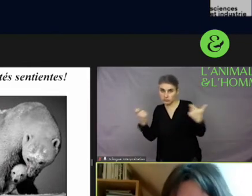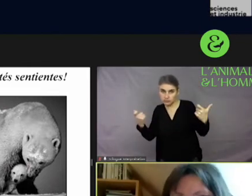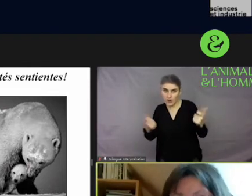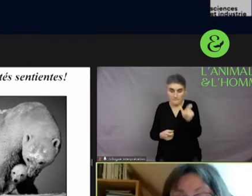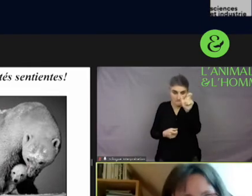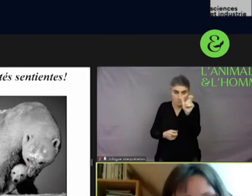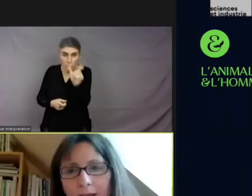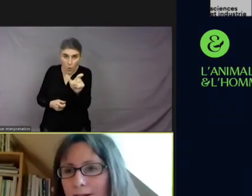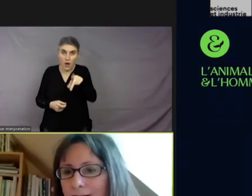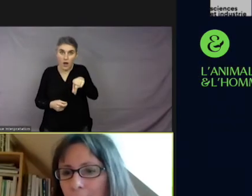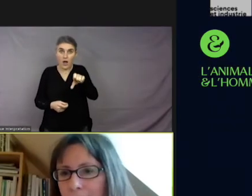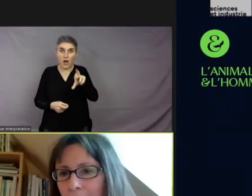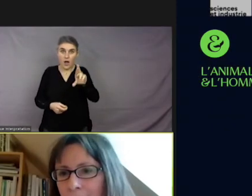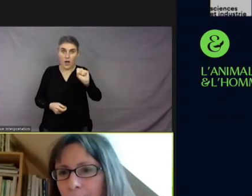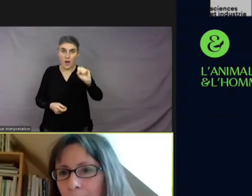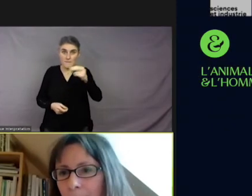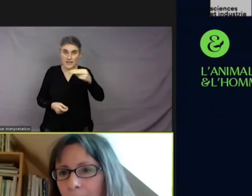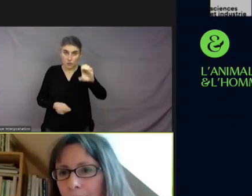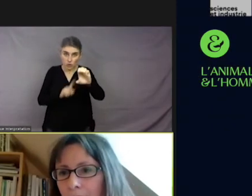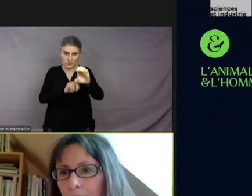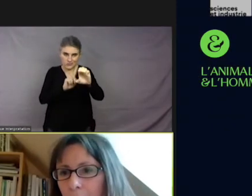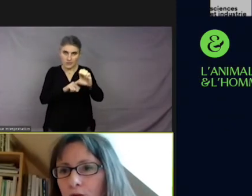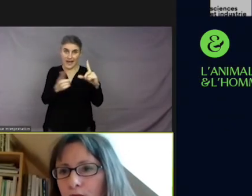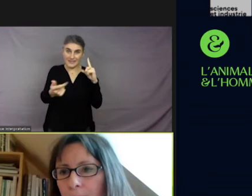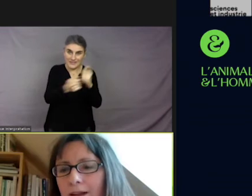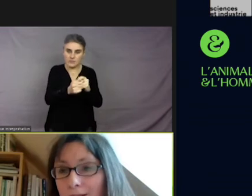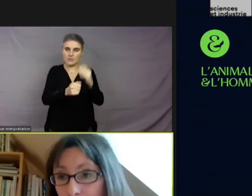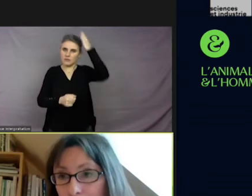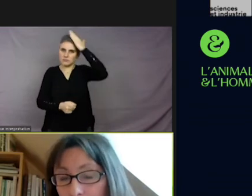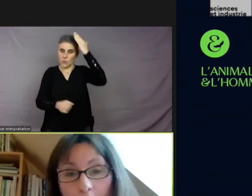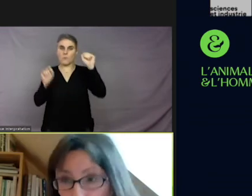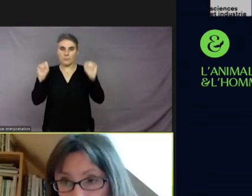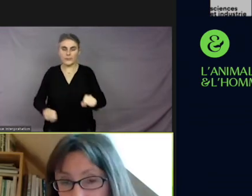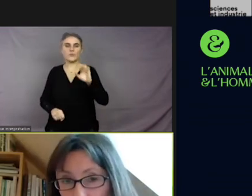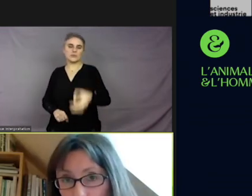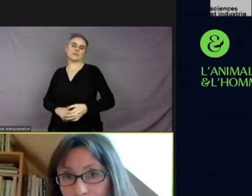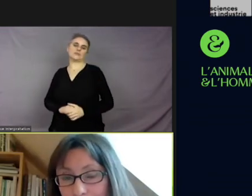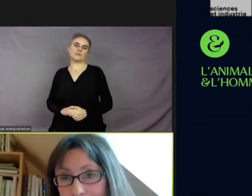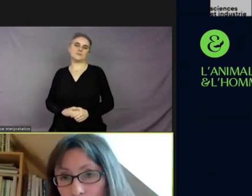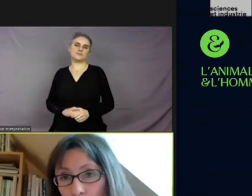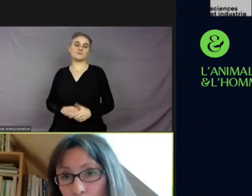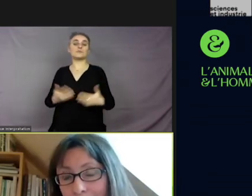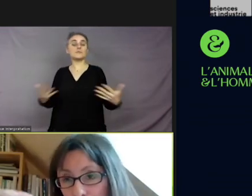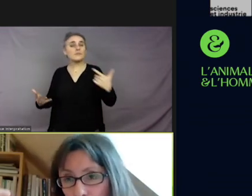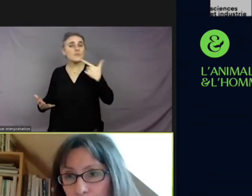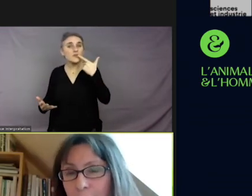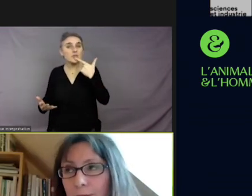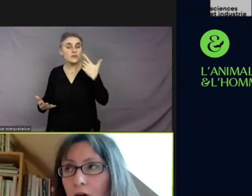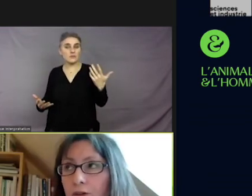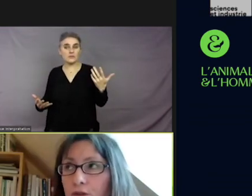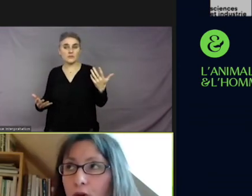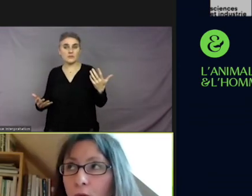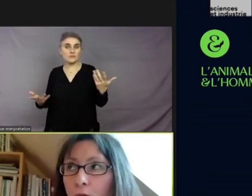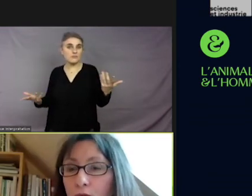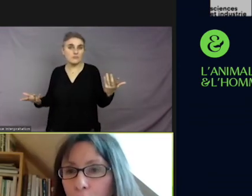peut tout à fait s'appliquer aux animaux. C'est-à-dire qu'il suffit,